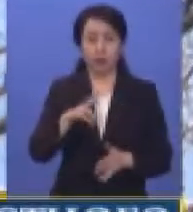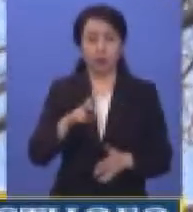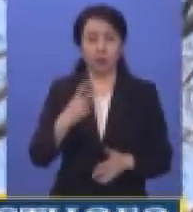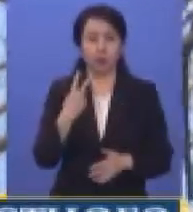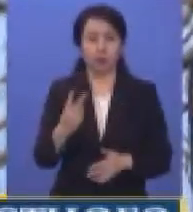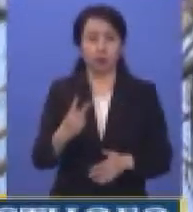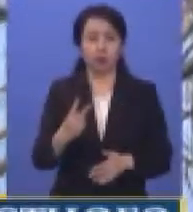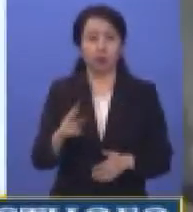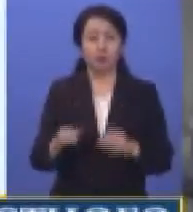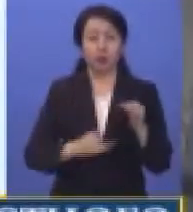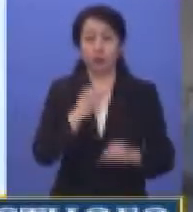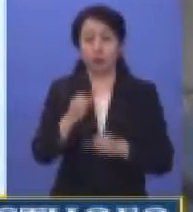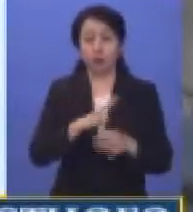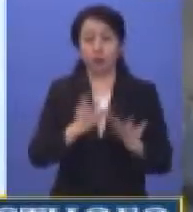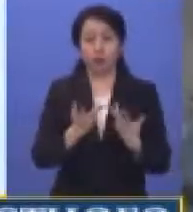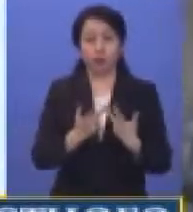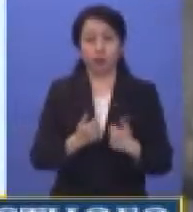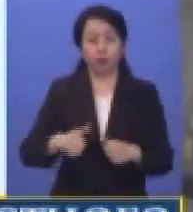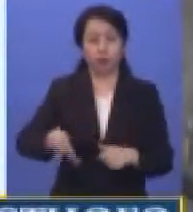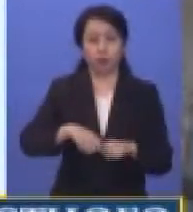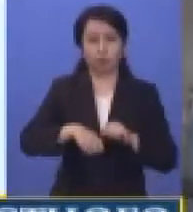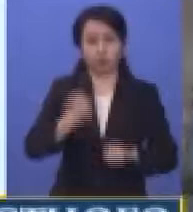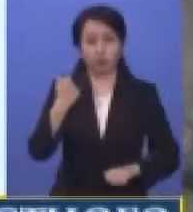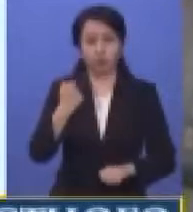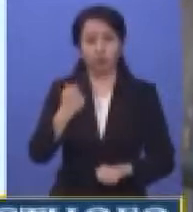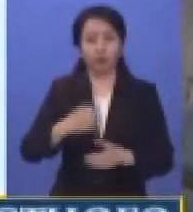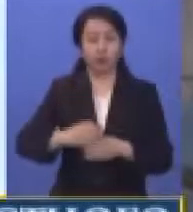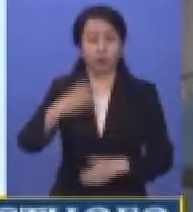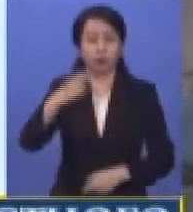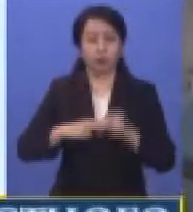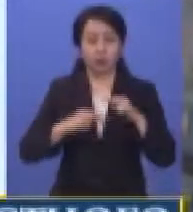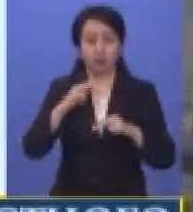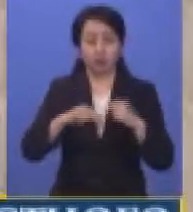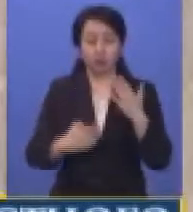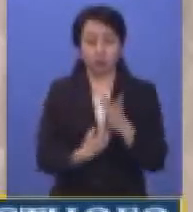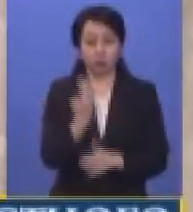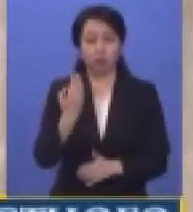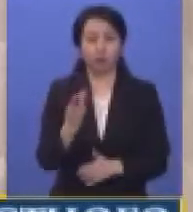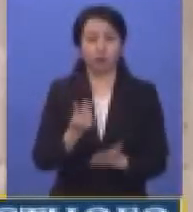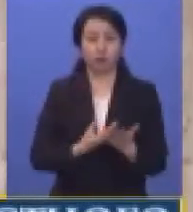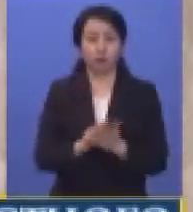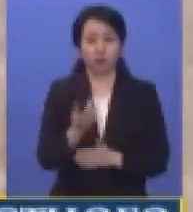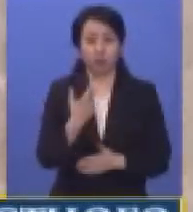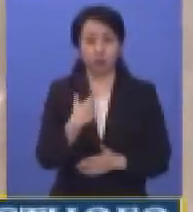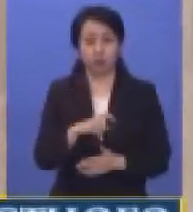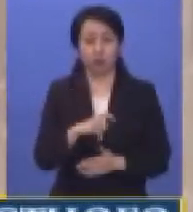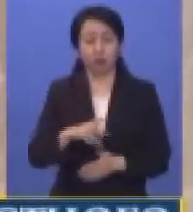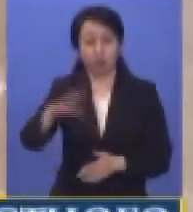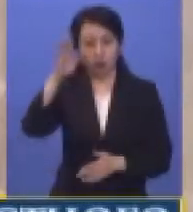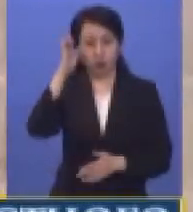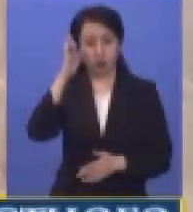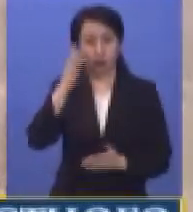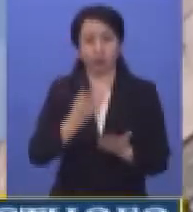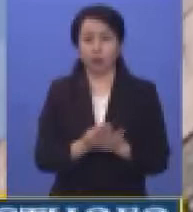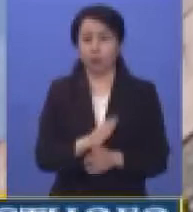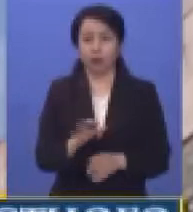После недлительного обсуждения принято решение о полном сносе рухнувшей трубы и строительстве новой. Акционеры все расходы взяли на себя. От государства они не